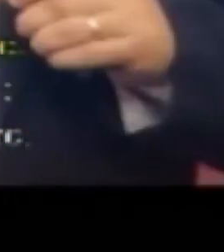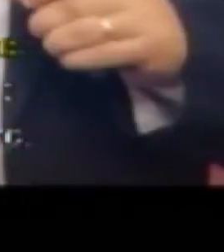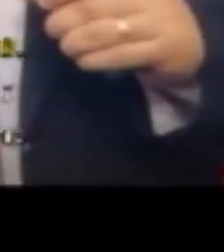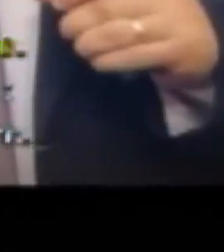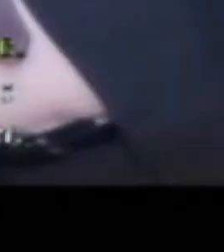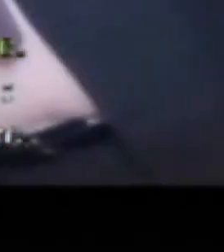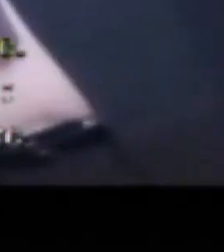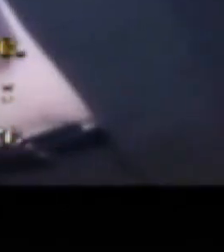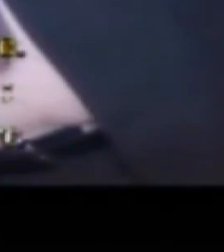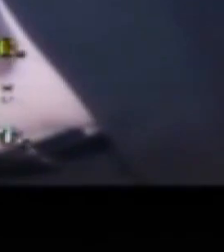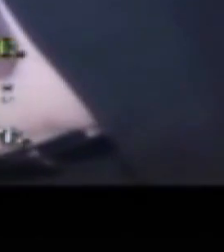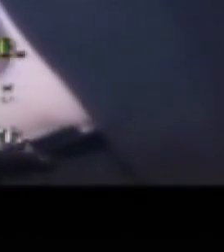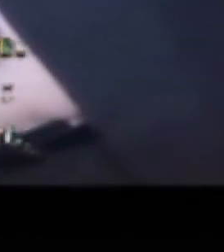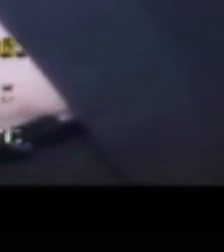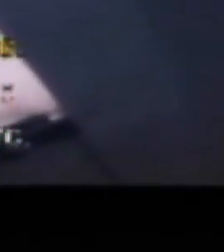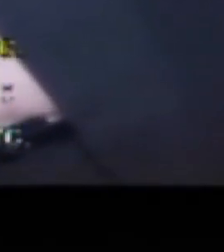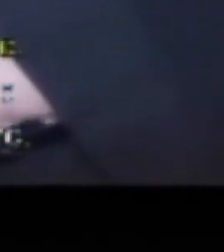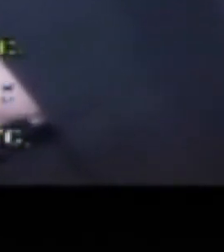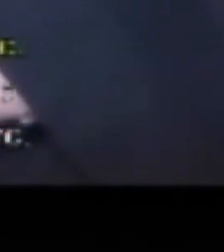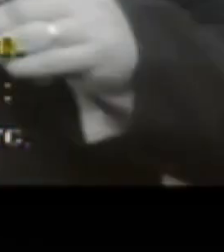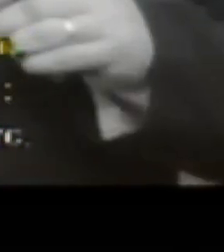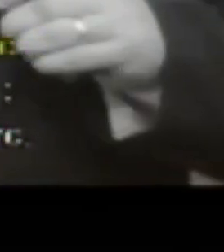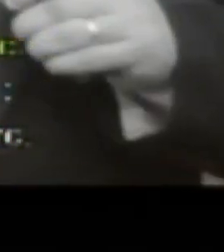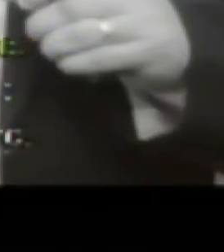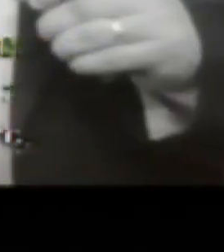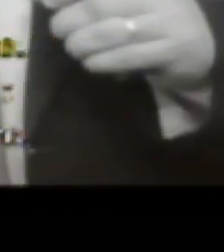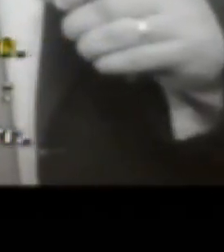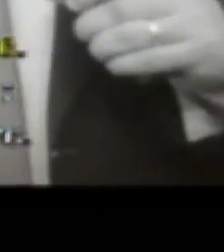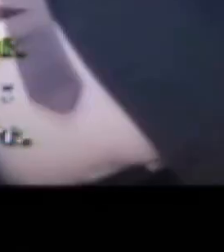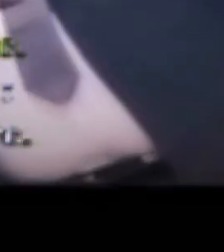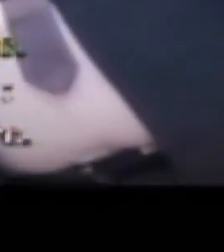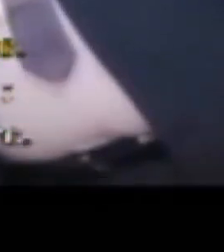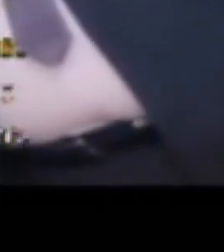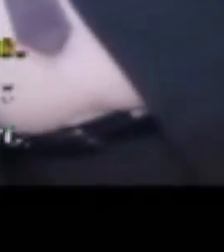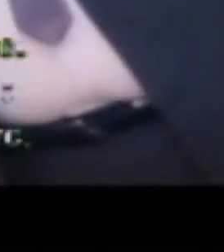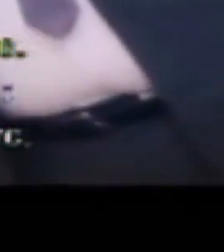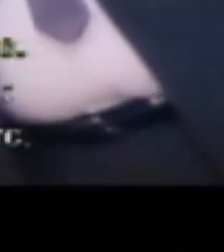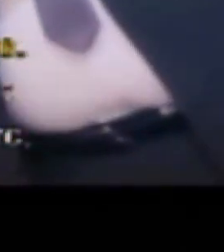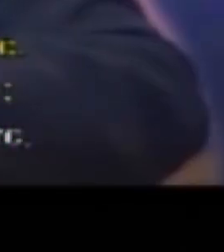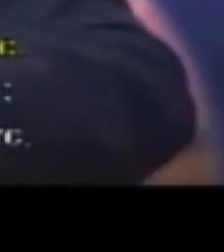ارنم منراتي اري